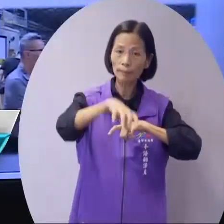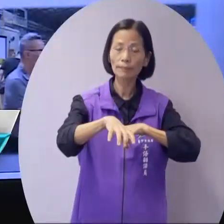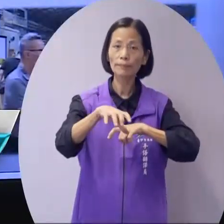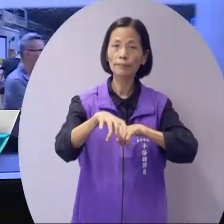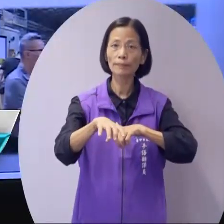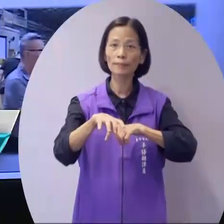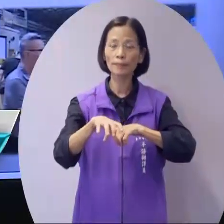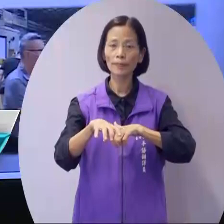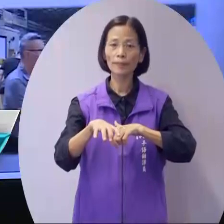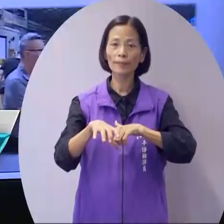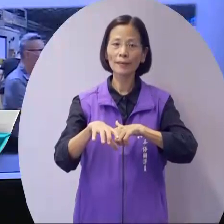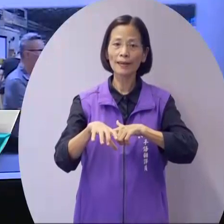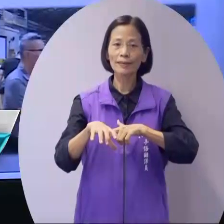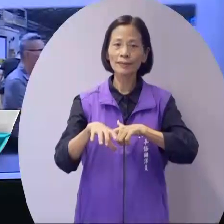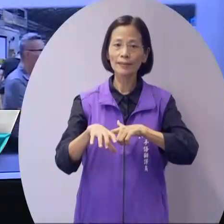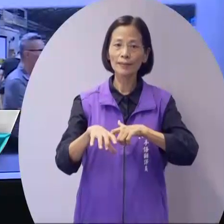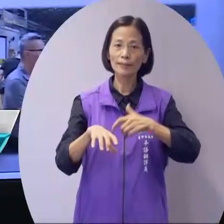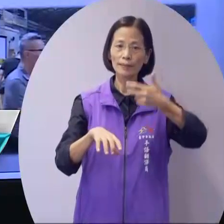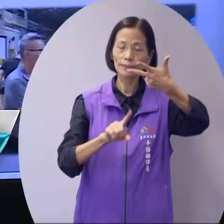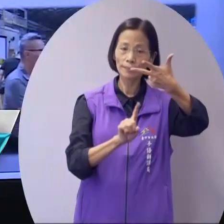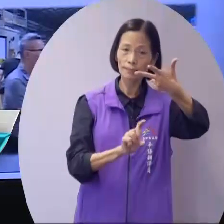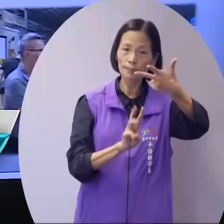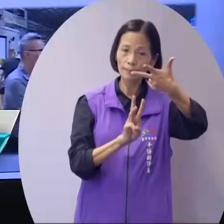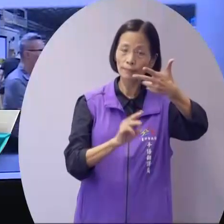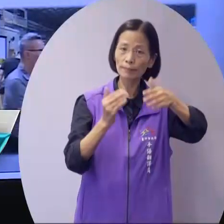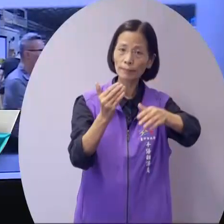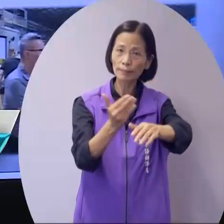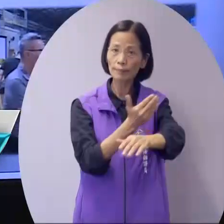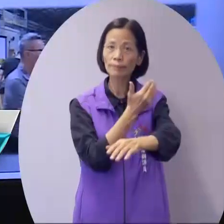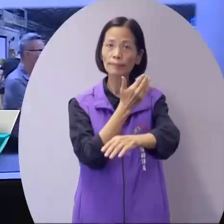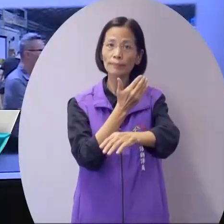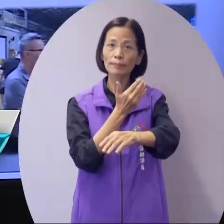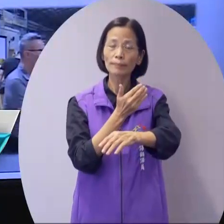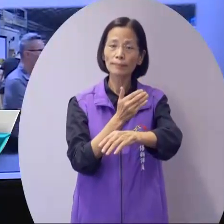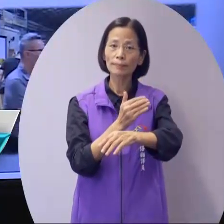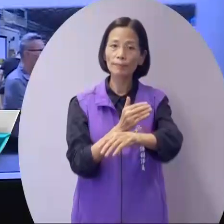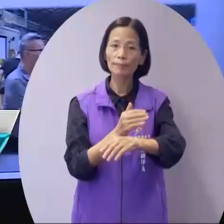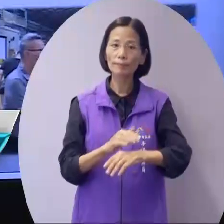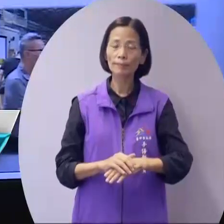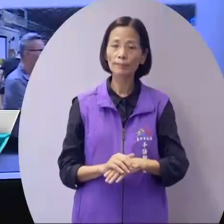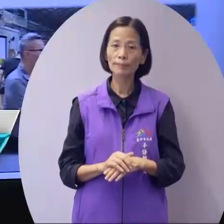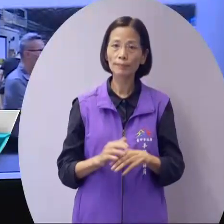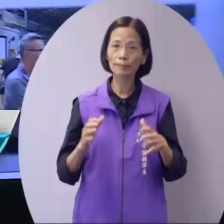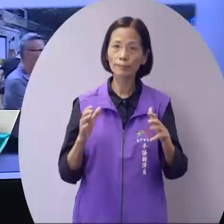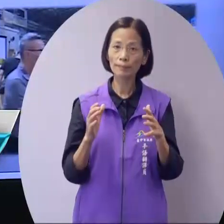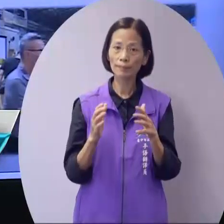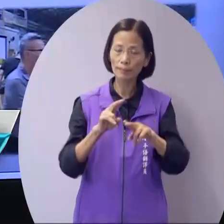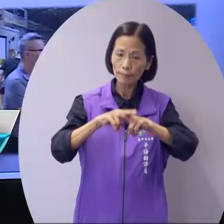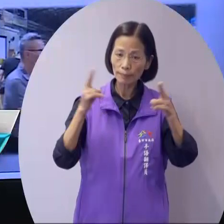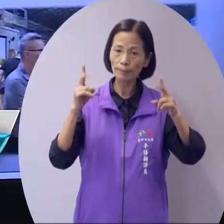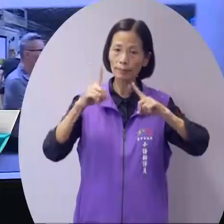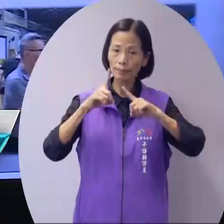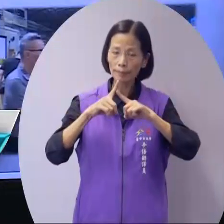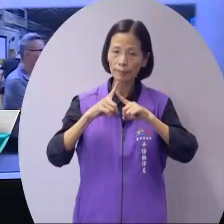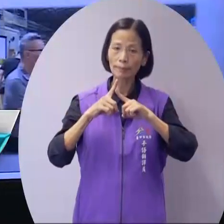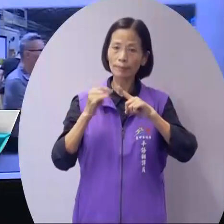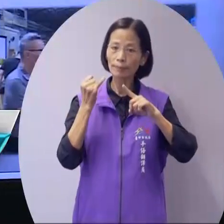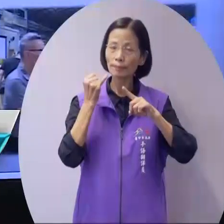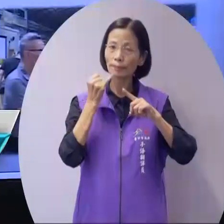因为从7月13号开始呢，也提供开放民众